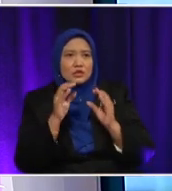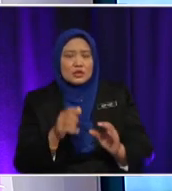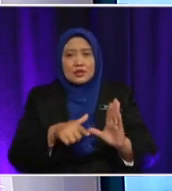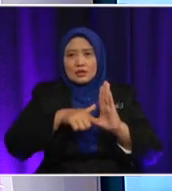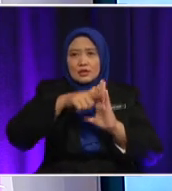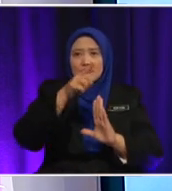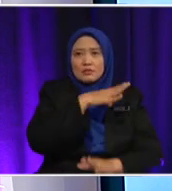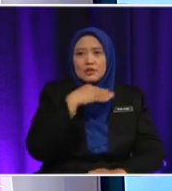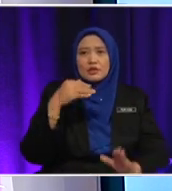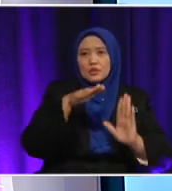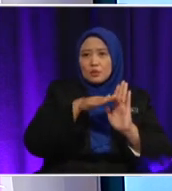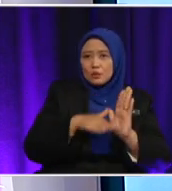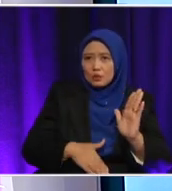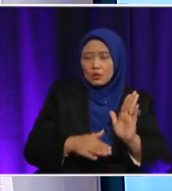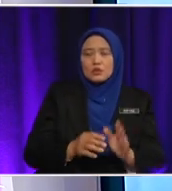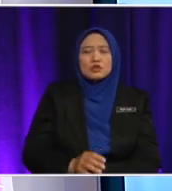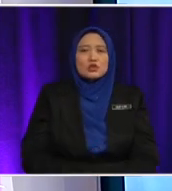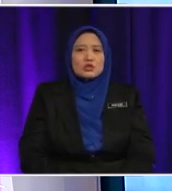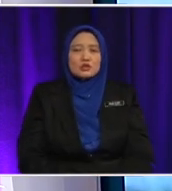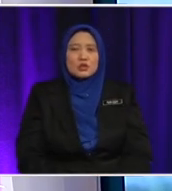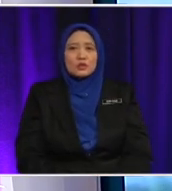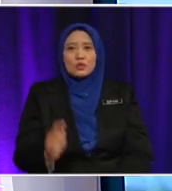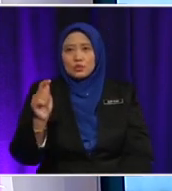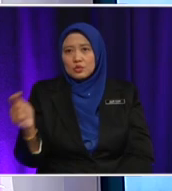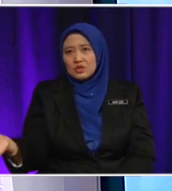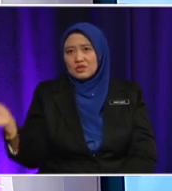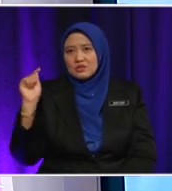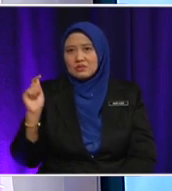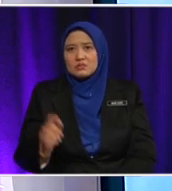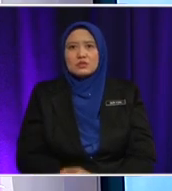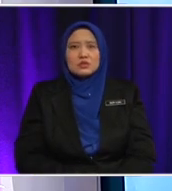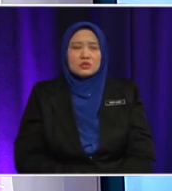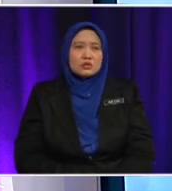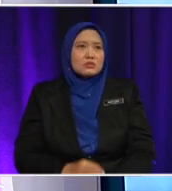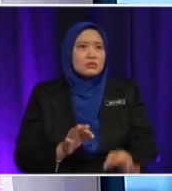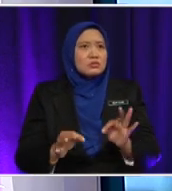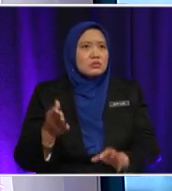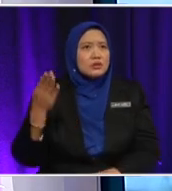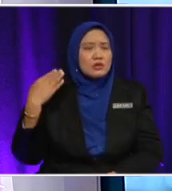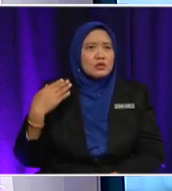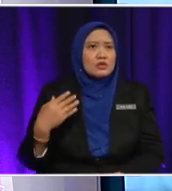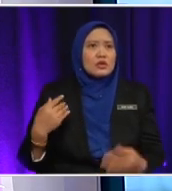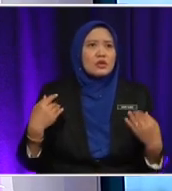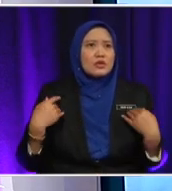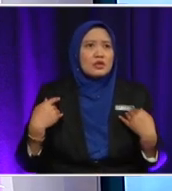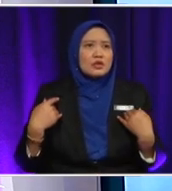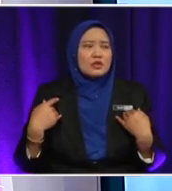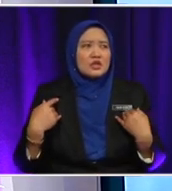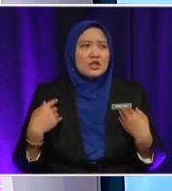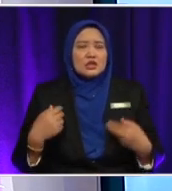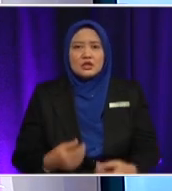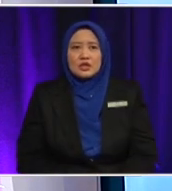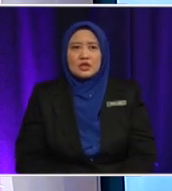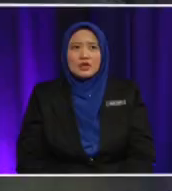di situ ditulis yaitu berisiko tinggi bagi tenaga sumber tidak boleh baru jadi jago apakah antara